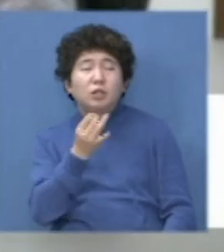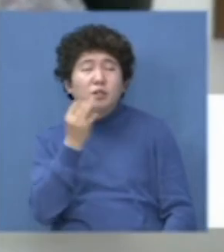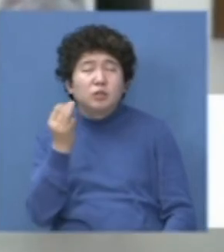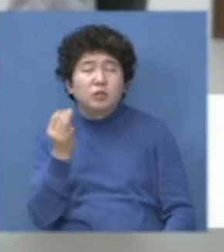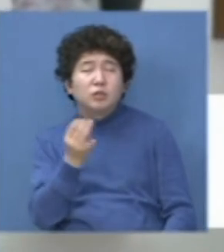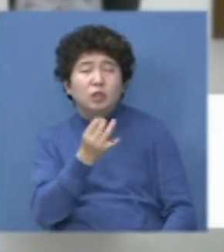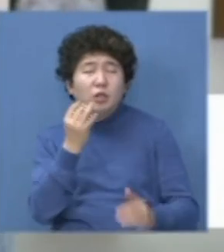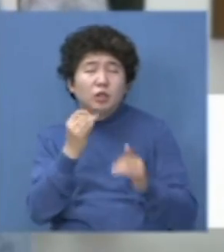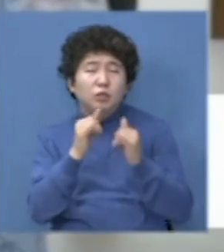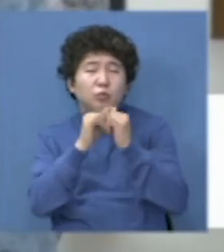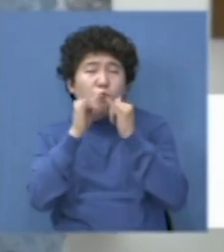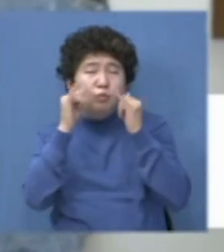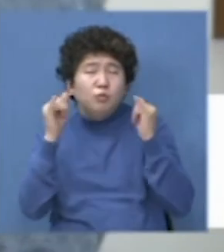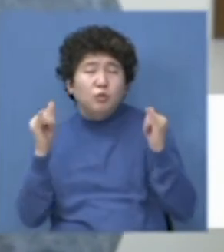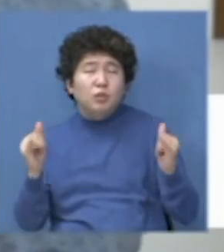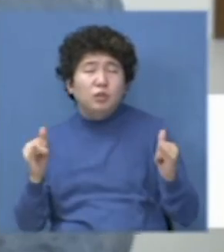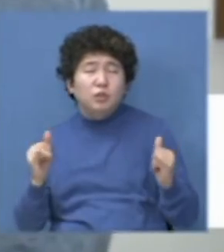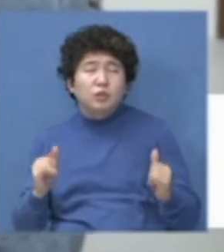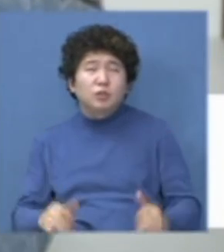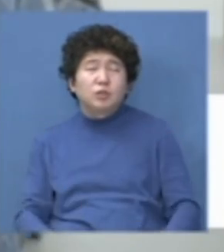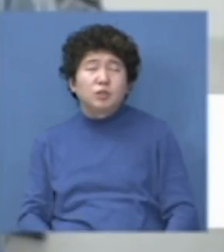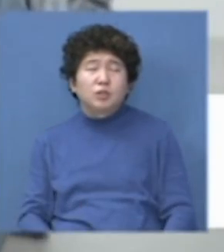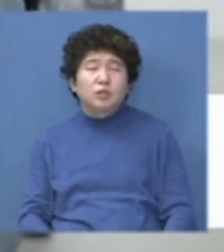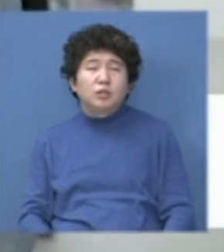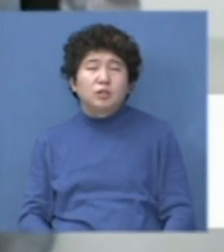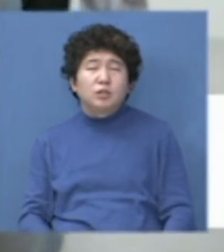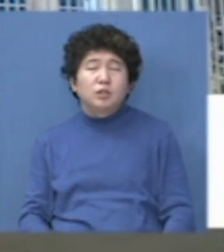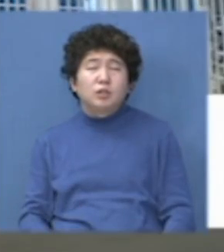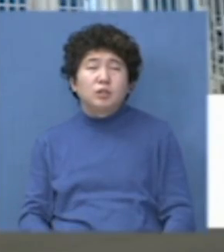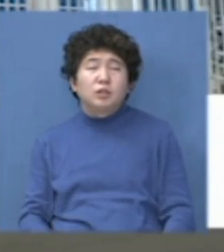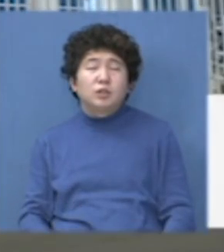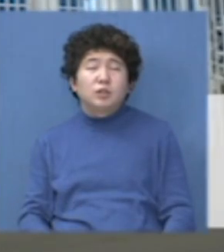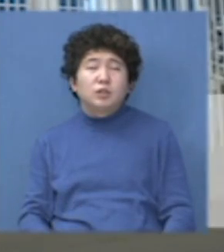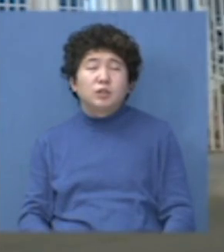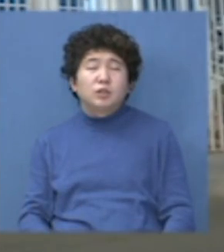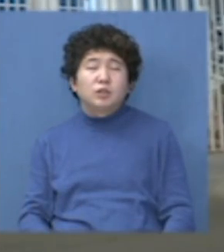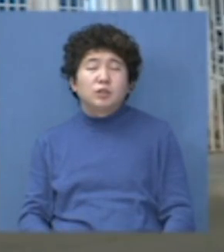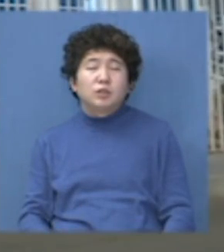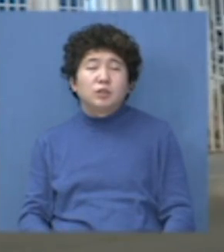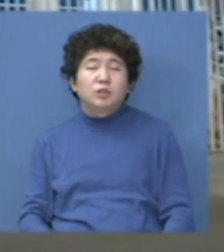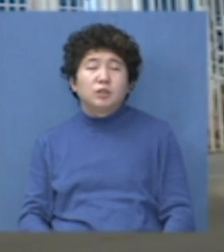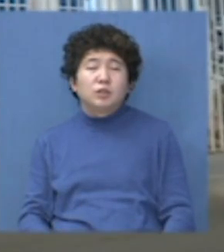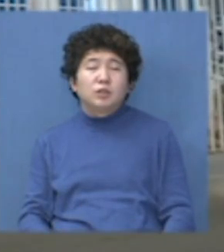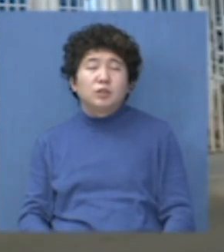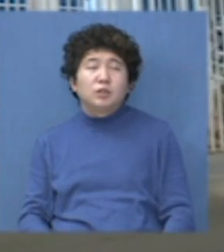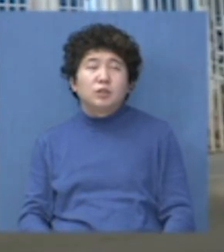қатарын арттыруға сеп болады. Арай Нұрметоллақызы, Ирина Санникова, Асхат Ордыбаев, Алтай ақпарат.